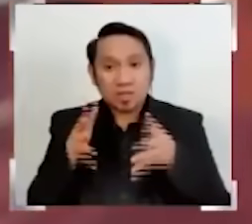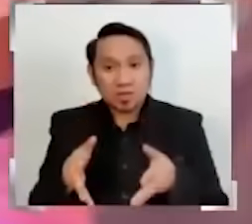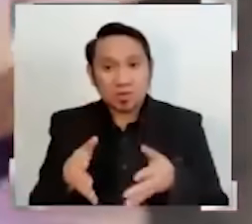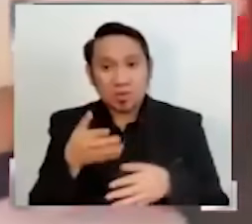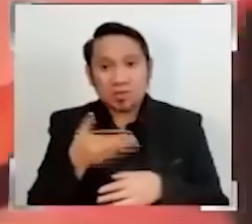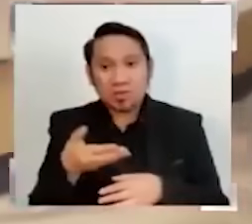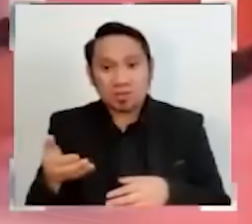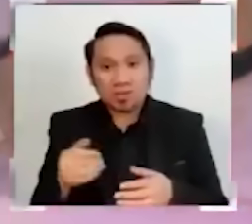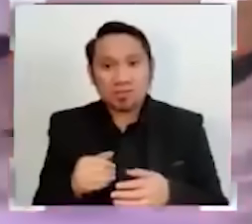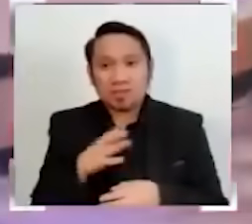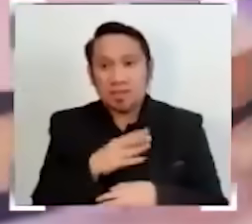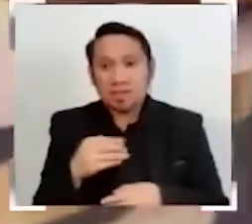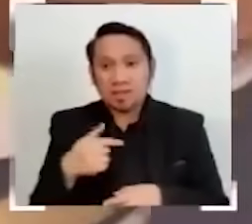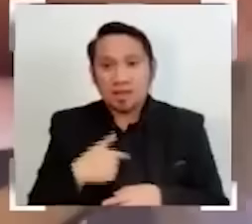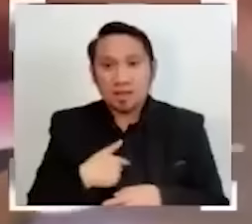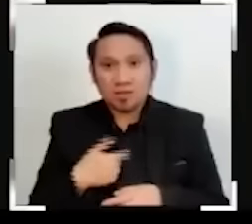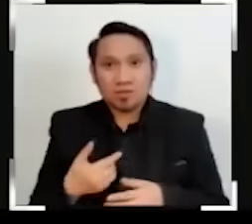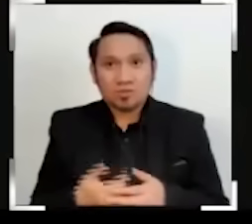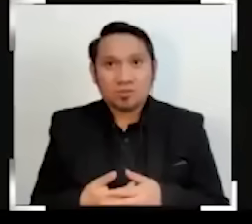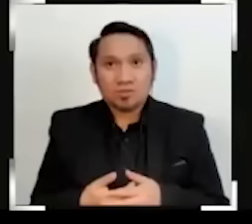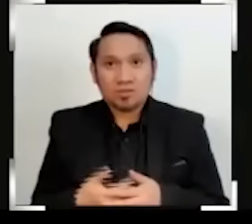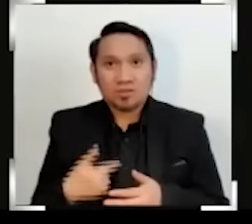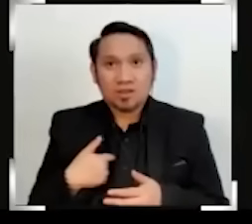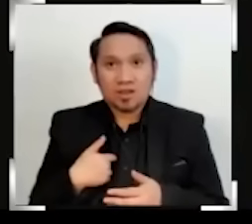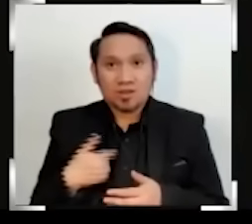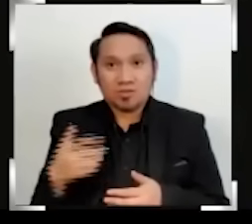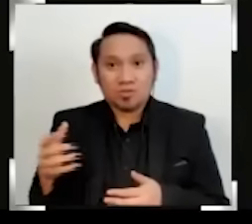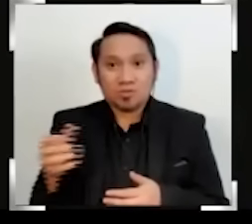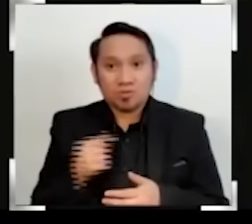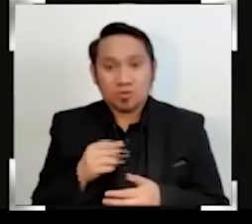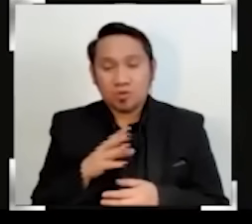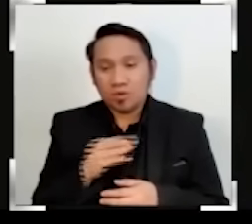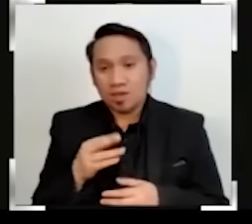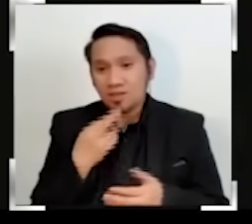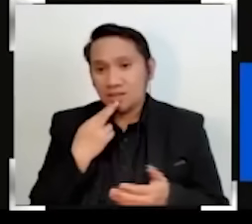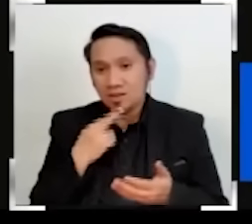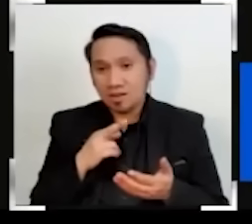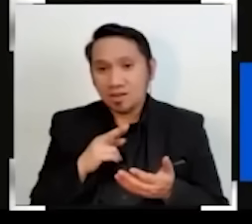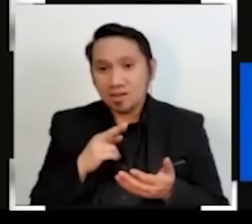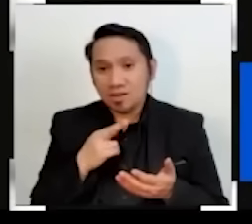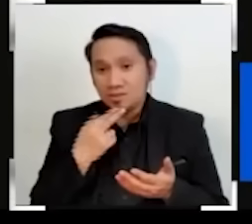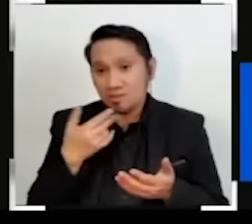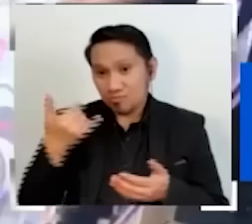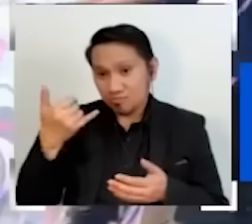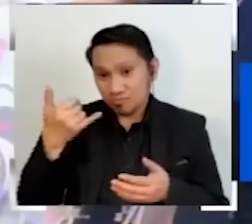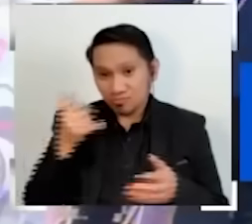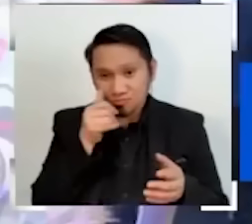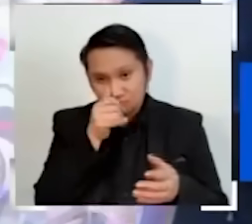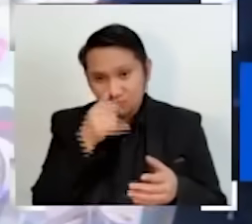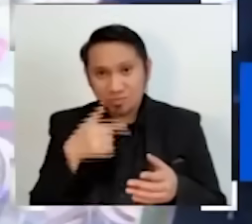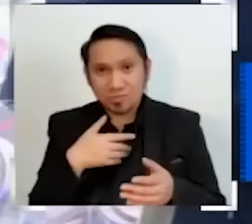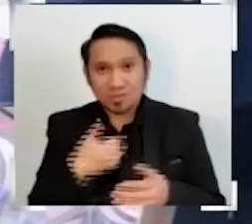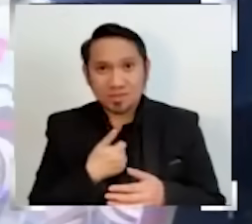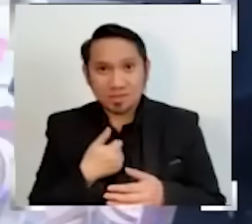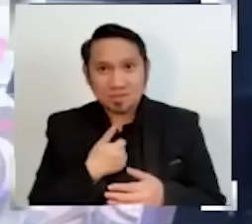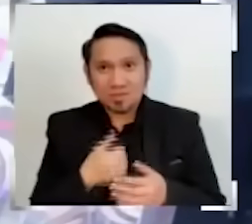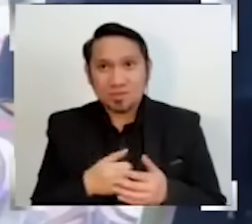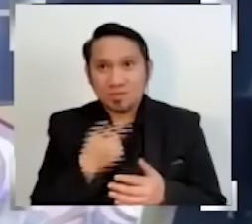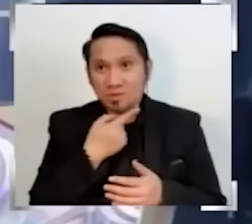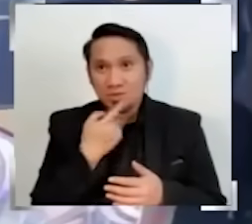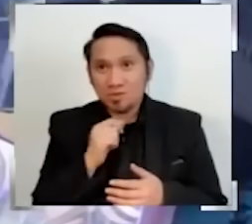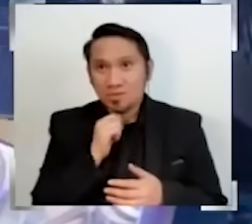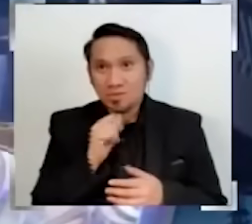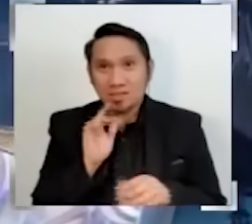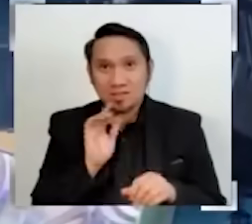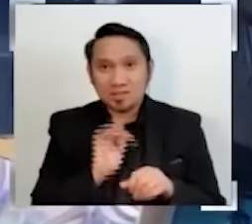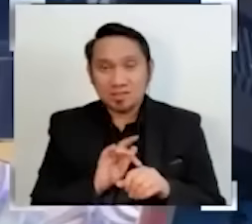then nag-record po ako saglit, pero binantayan ko lang naman, hindi naman din, ano, kasi sabi niya wag ko daw galawin, ganun. Nahiya